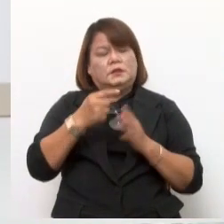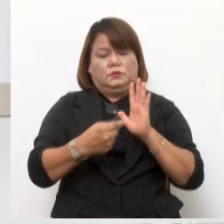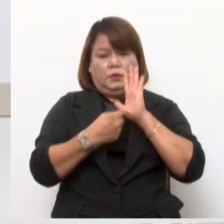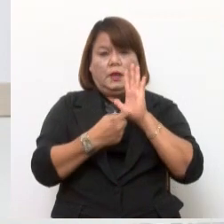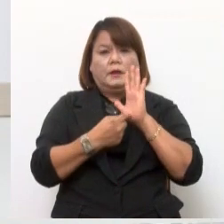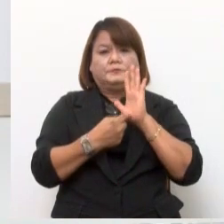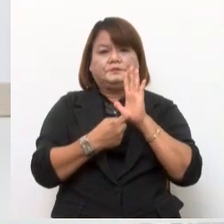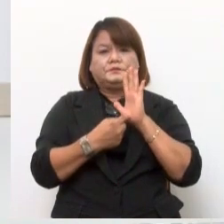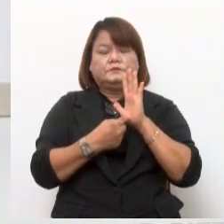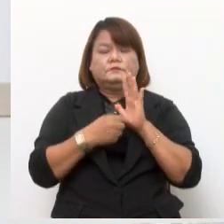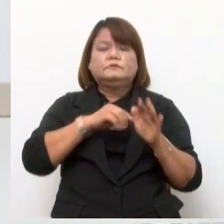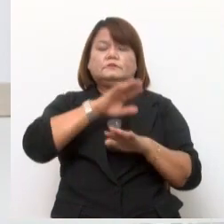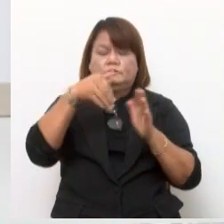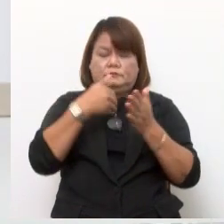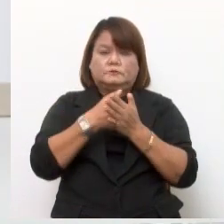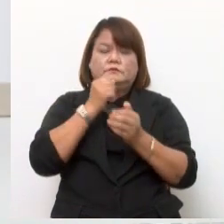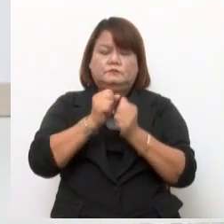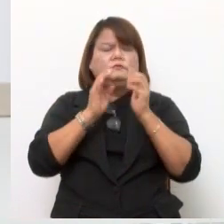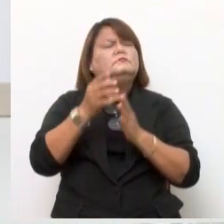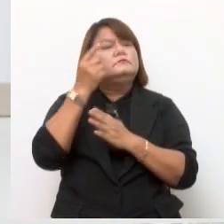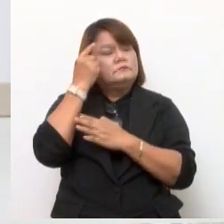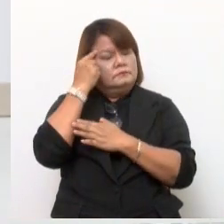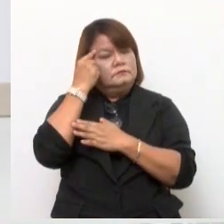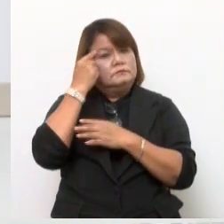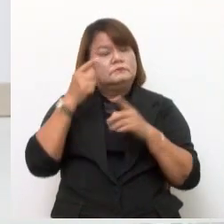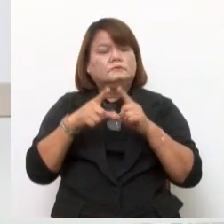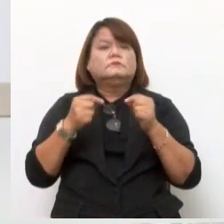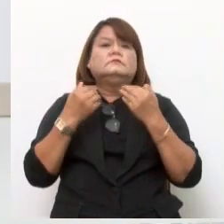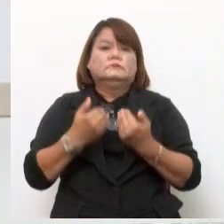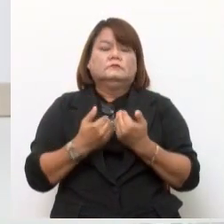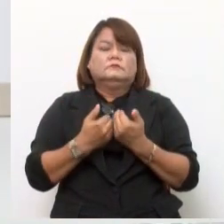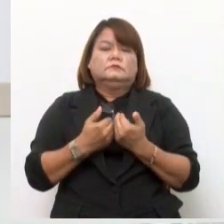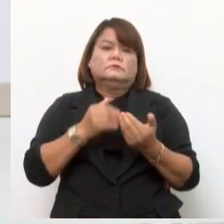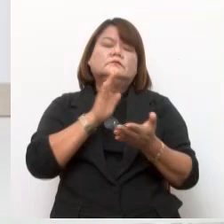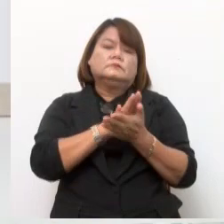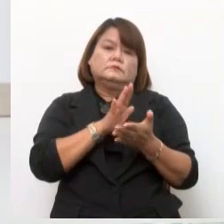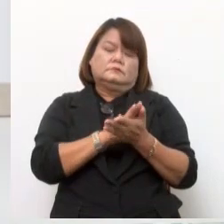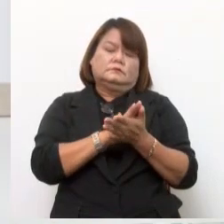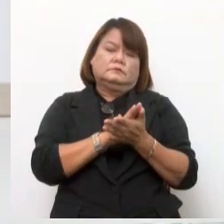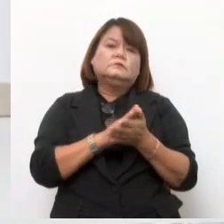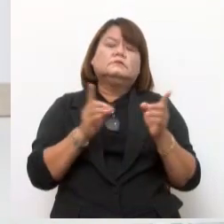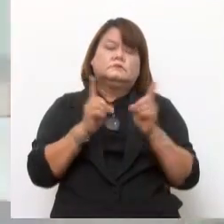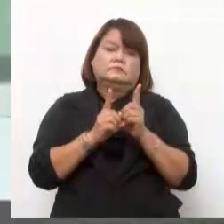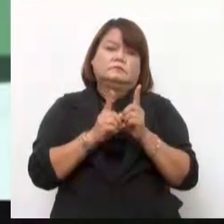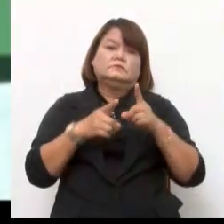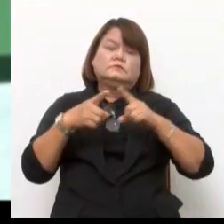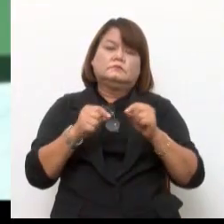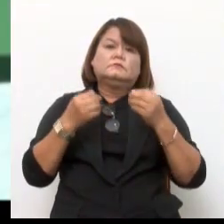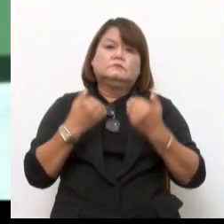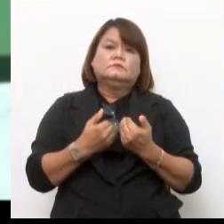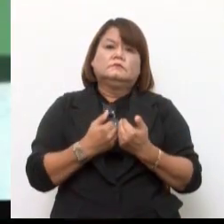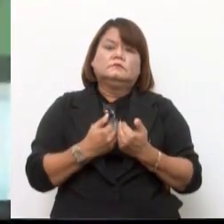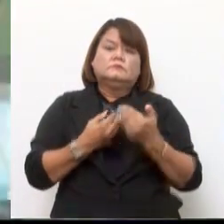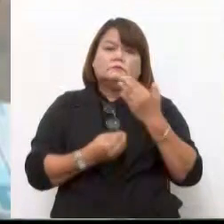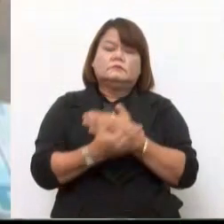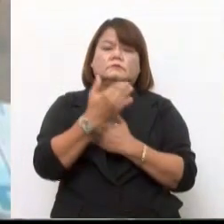ที่พวกเราควรจะนำมาคิดในสถานการณ์ที่แต่ละโรงเรียนนั้นกำลังเผชิญสถานการณ์อยู่ก็ถือโอก